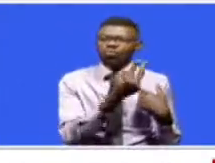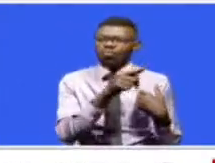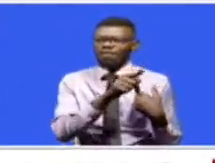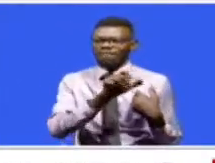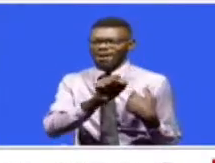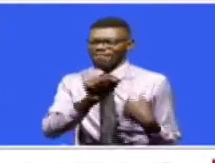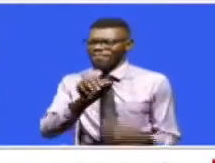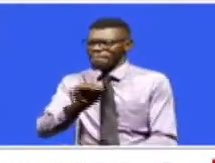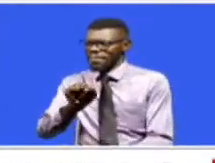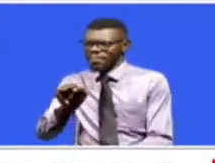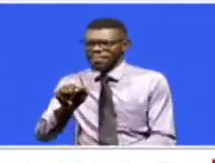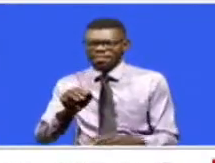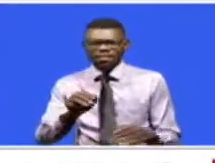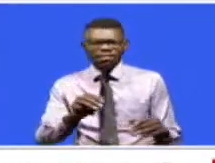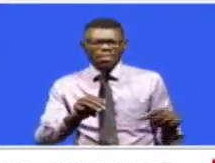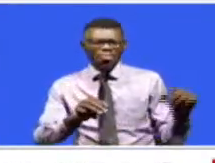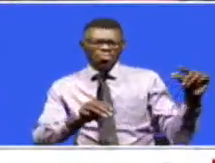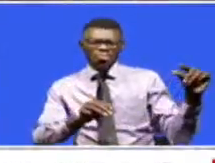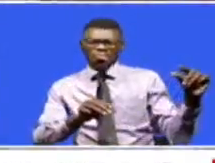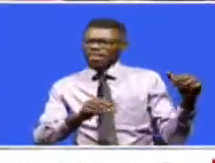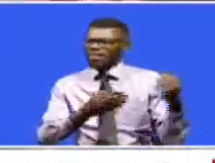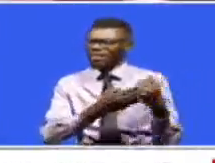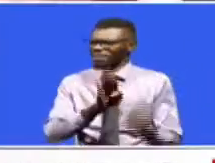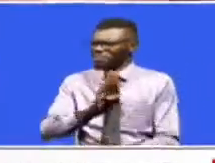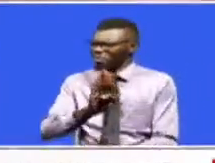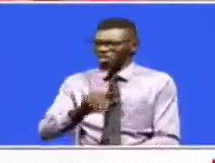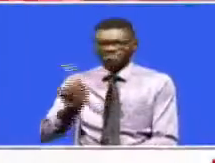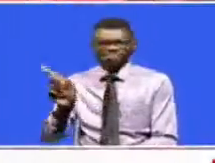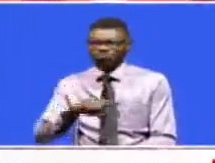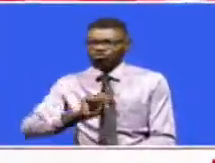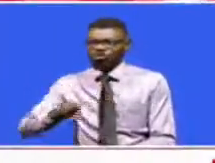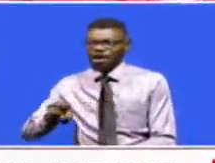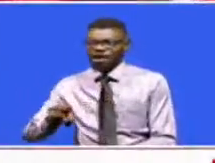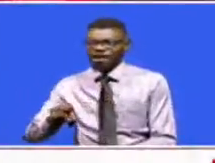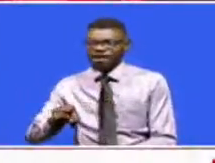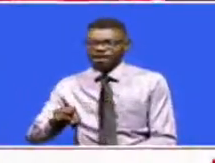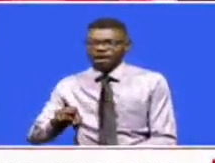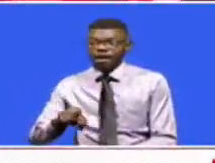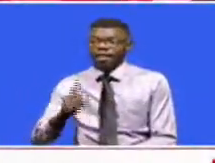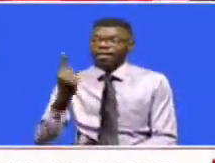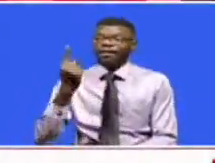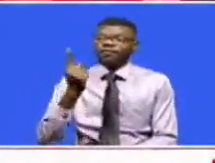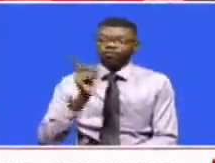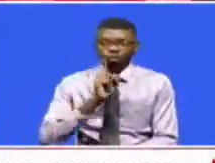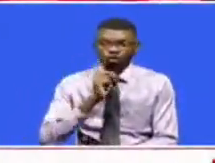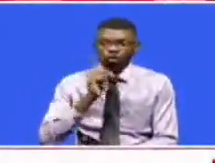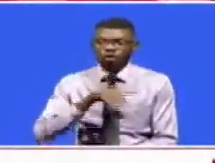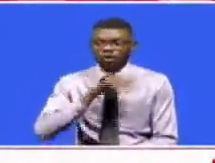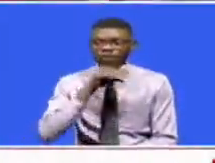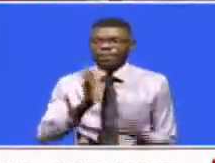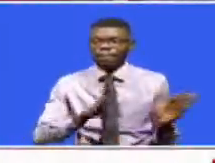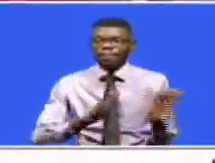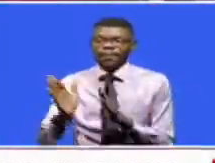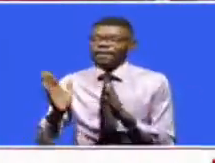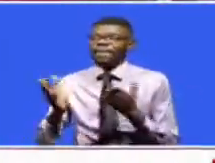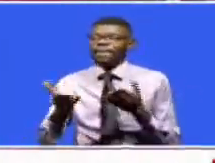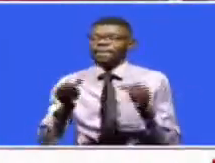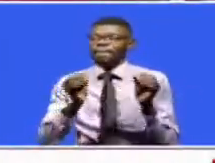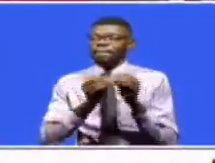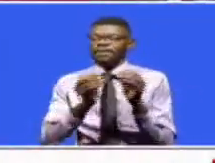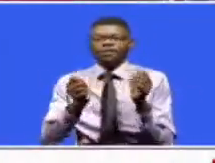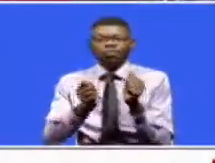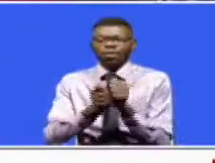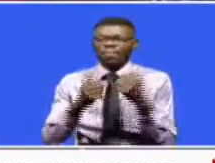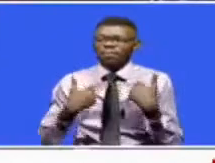2,500,000 inapata bilioni 9. Hapo kesho Odinga anatarajiwa kuandaa kikao na wadau kutoka wakfu wa